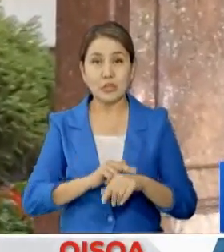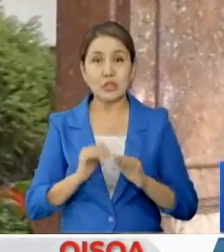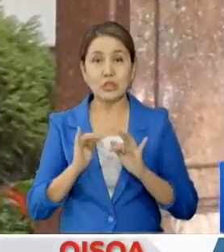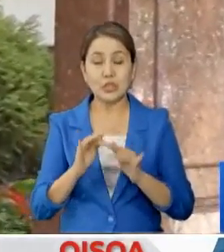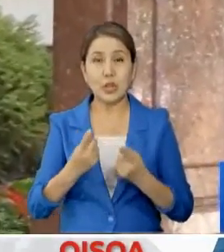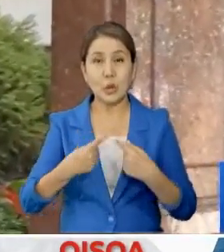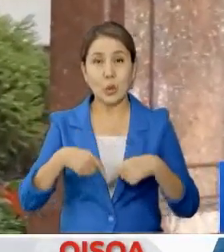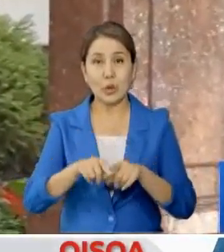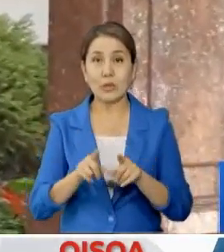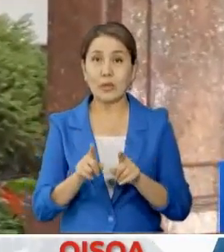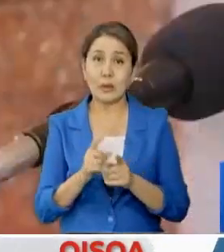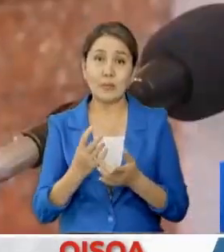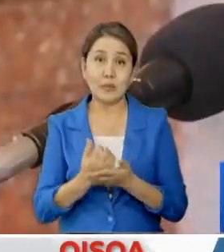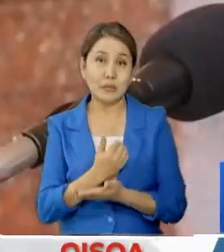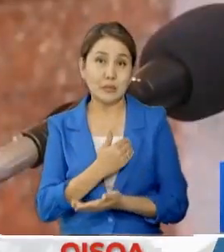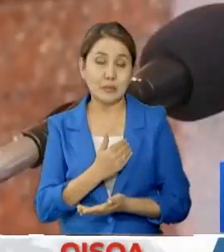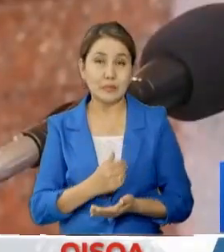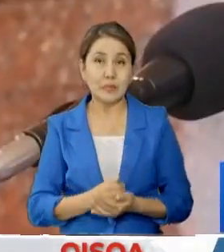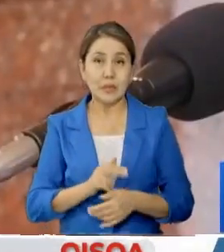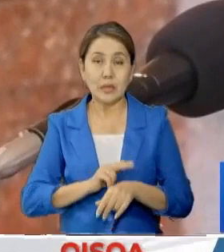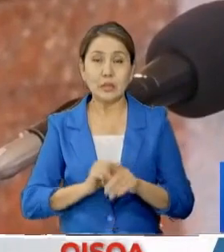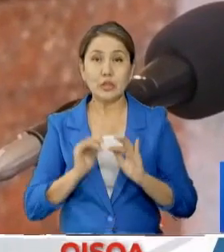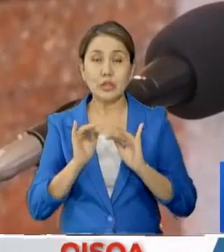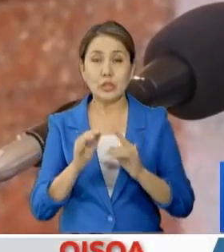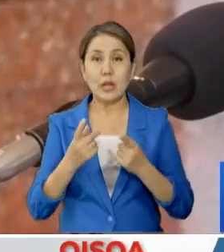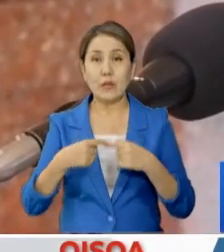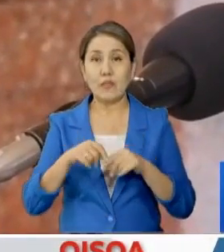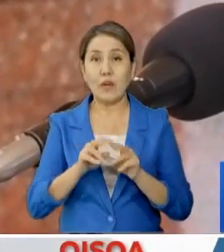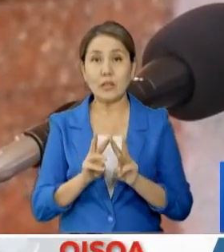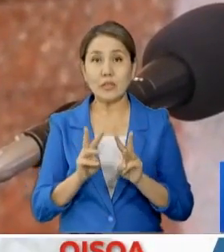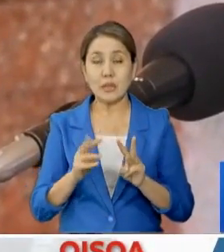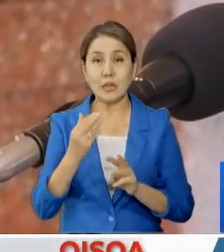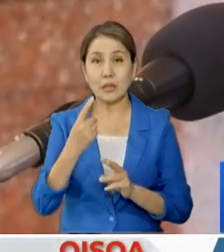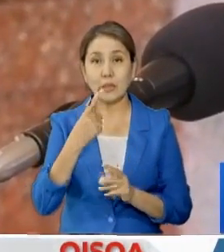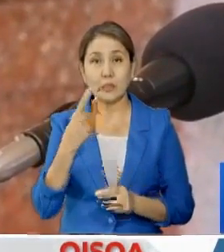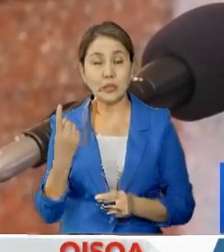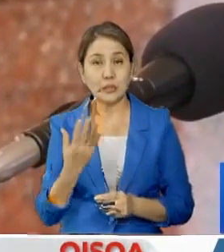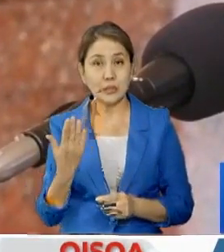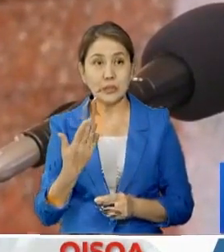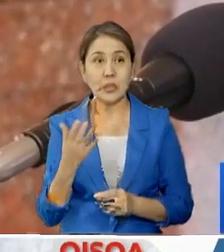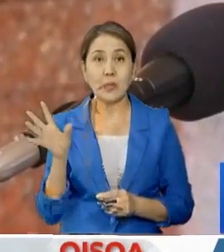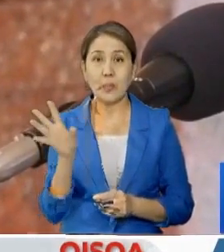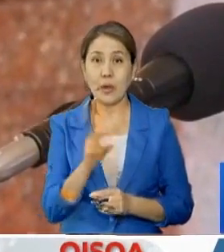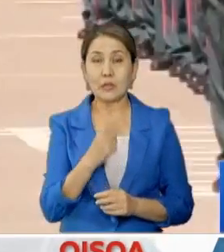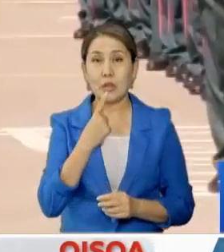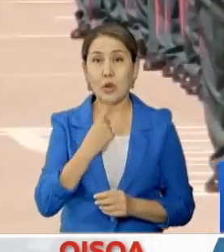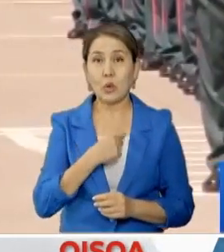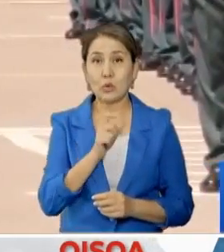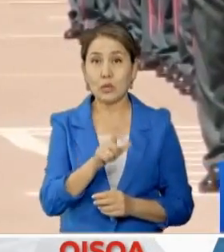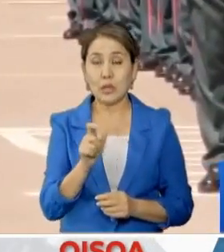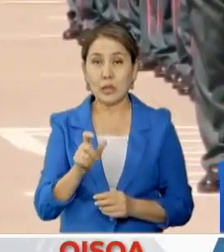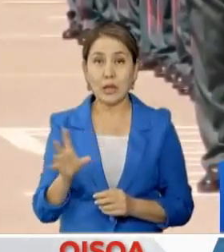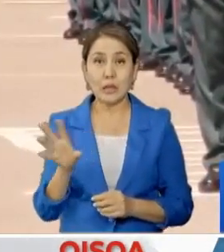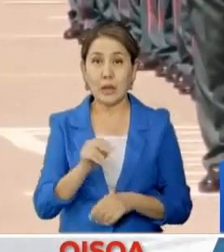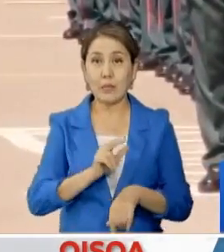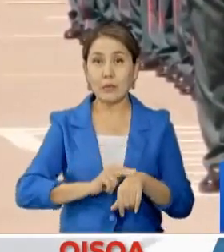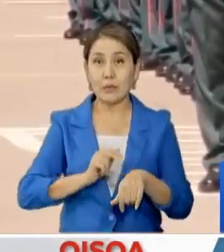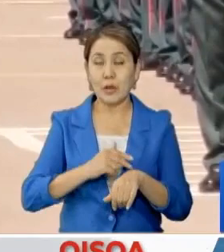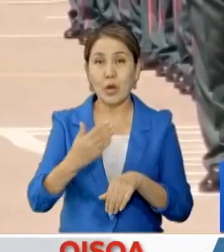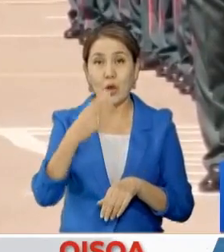organlari xodimi bo'lib yetishishdir. Ichki ishlar vazirligi mutasaddilari so'zga chiqib, barcha kursantlarni va ularning